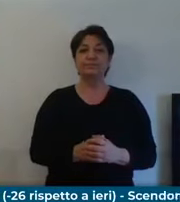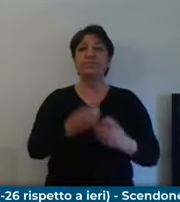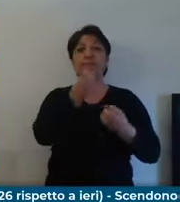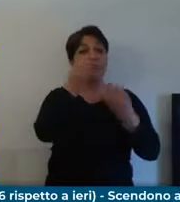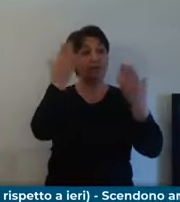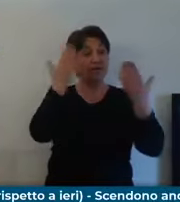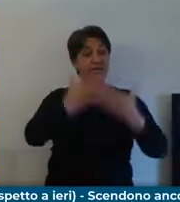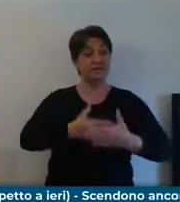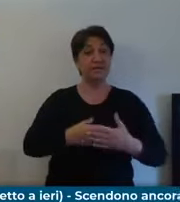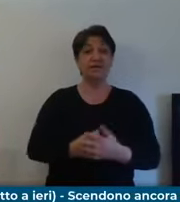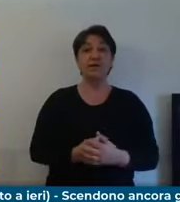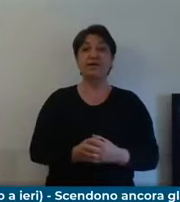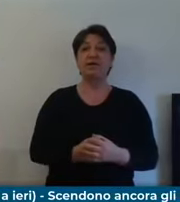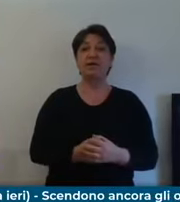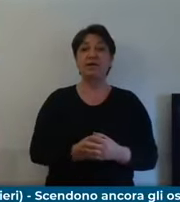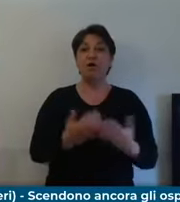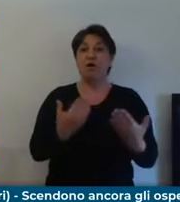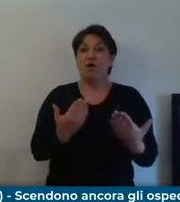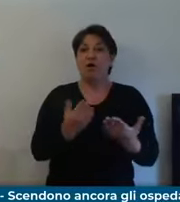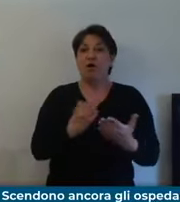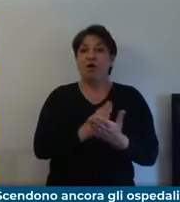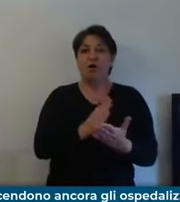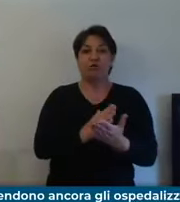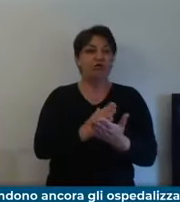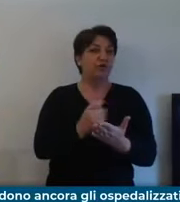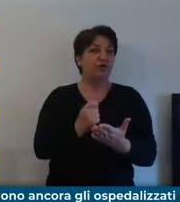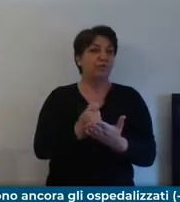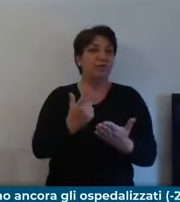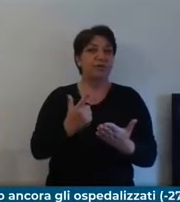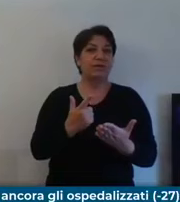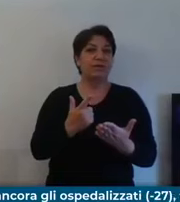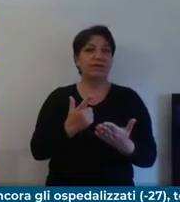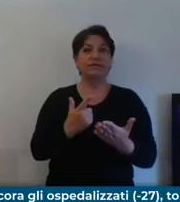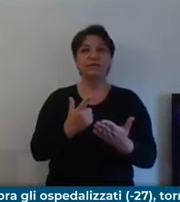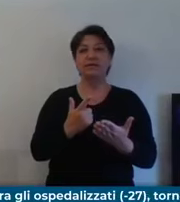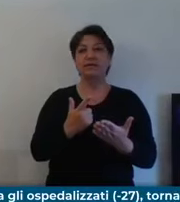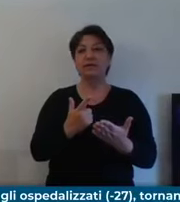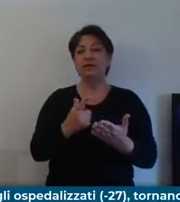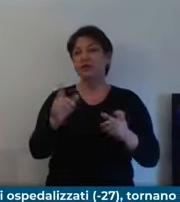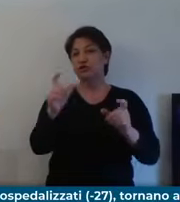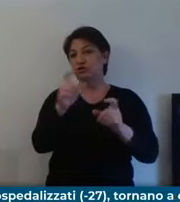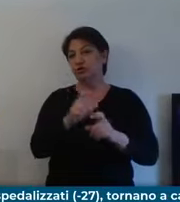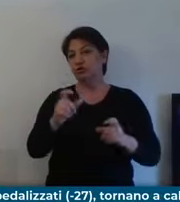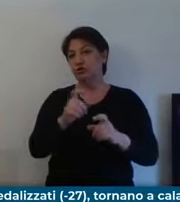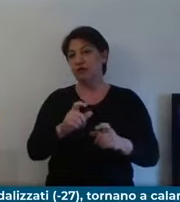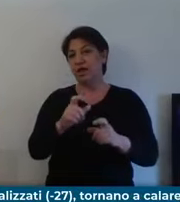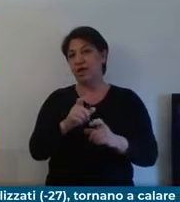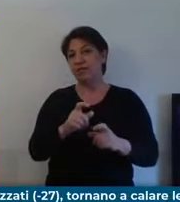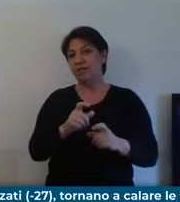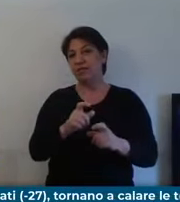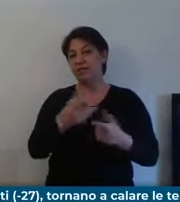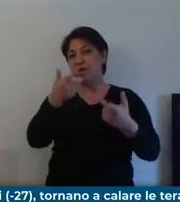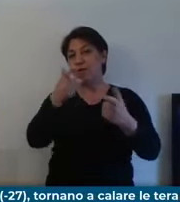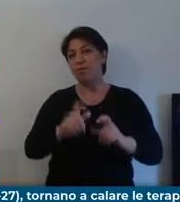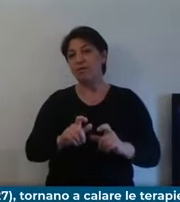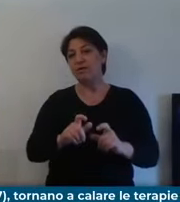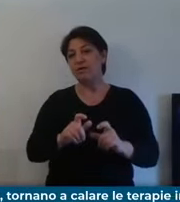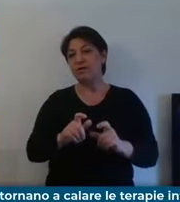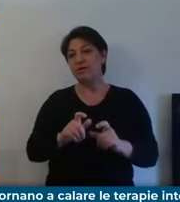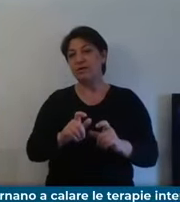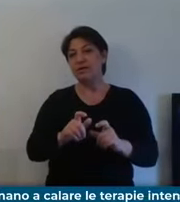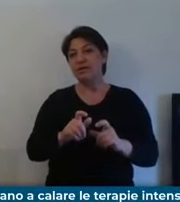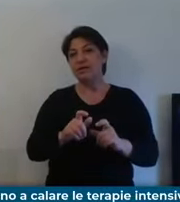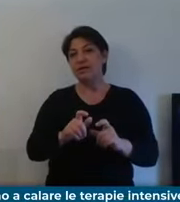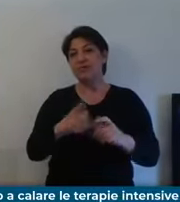Buonasera, oggi è stata una giornata importante perché nello spazio che ha preceduto